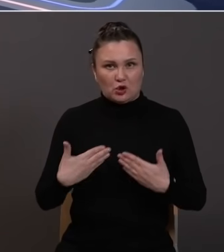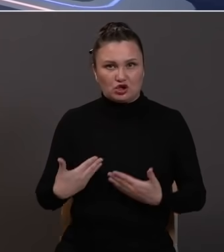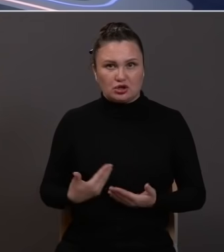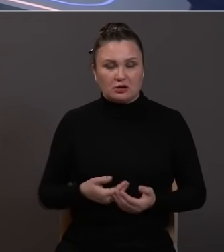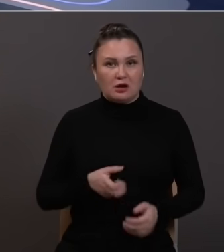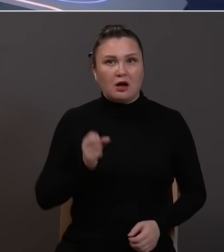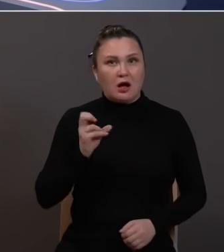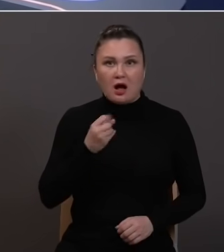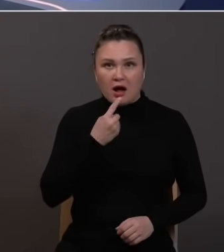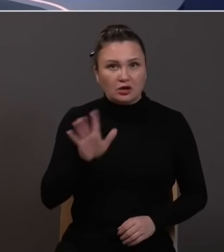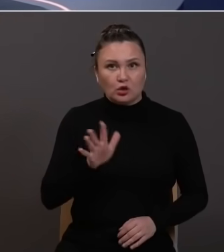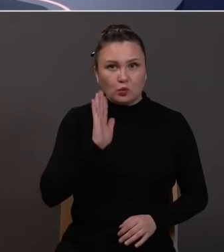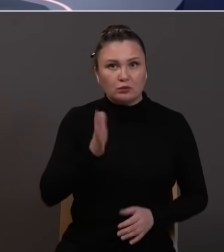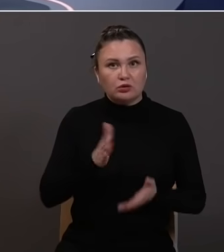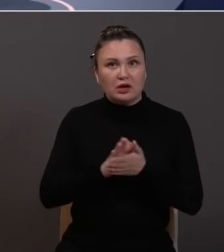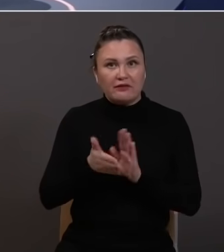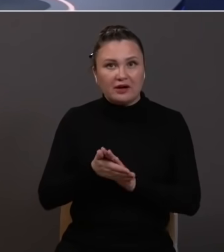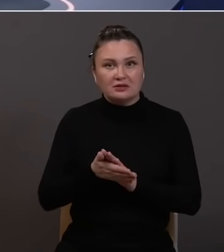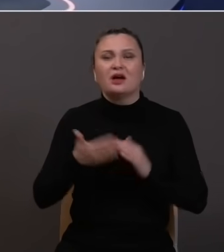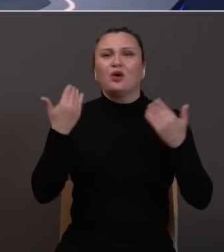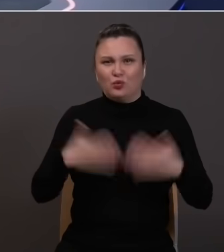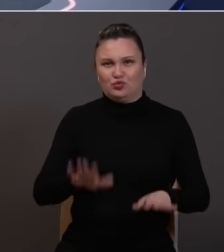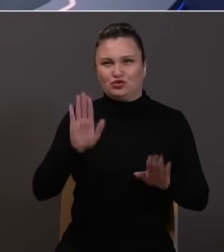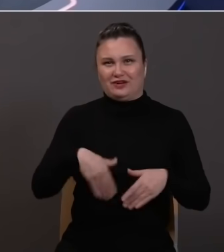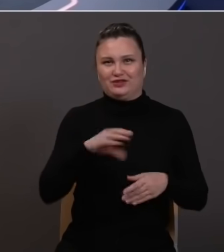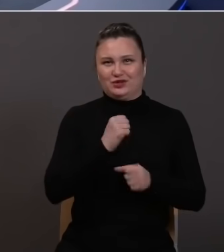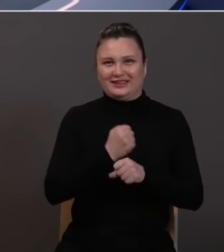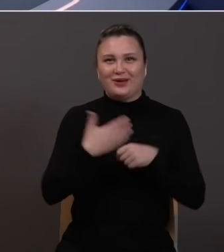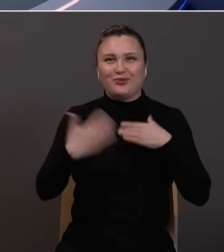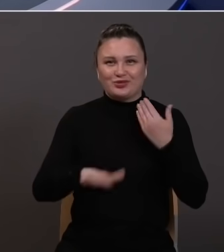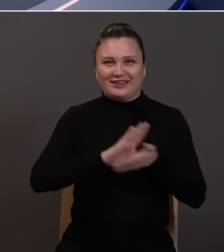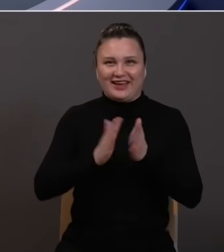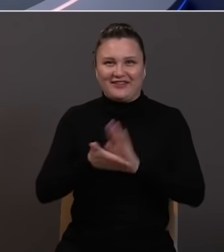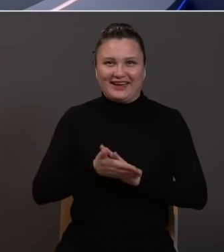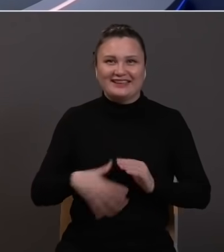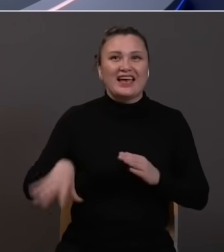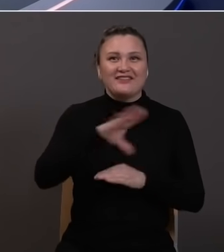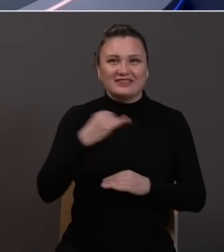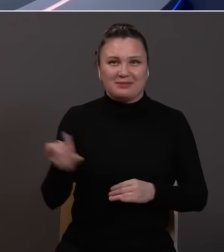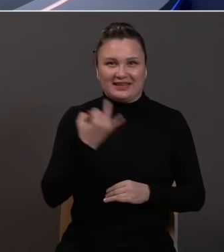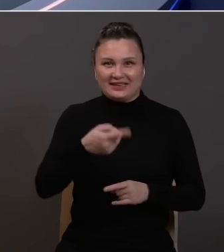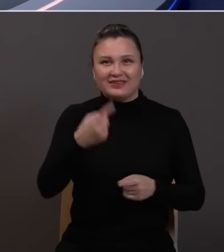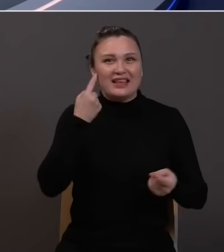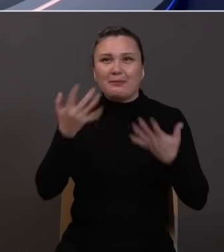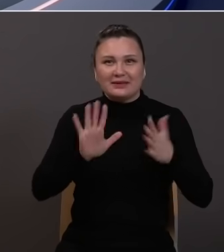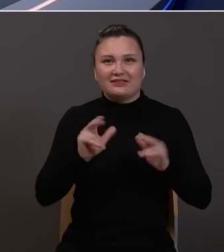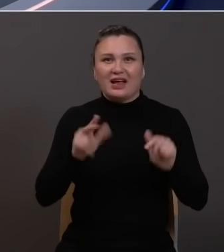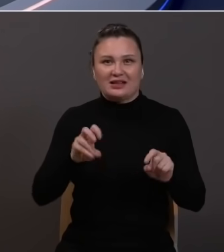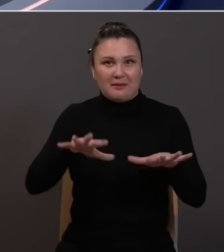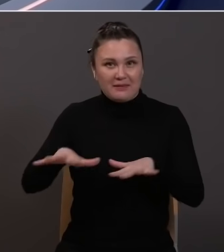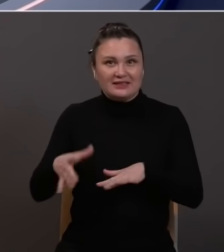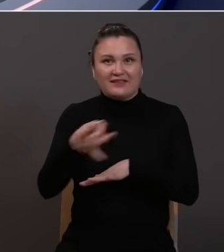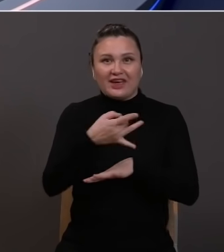с ними будет договориться? Я вам скажу, уже договорились, уже, наверное, все, да? Сделали. Всем интересно. Всем интересно. Вы не представляете, как на месте,